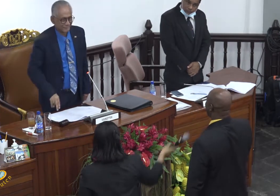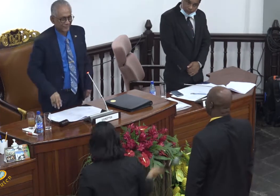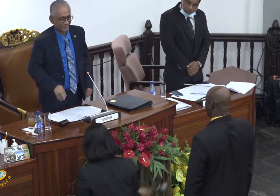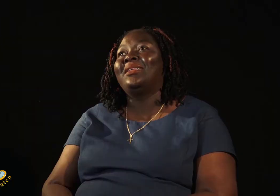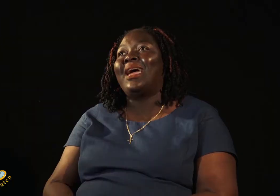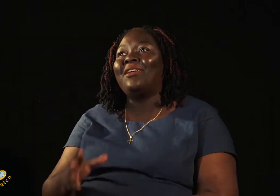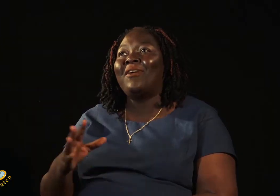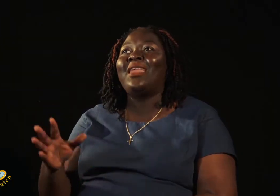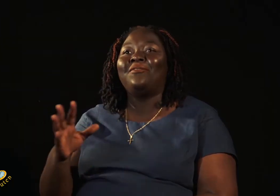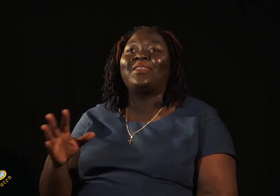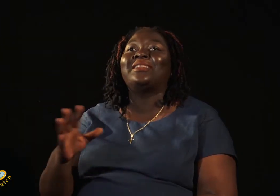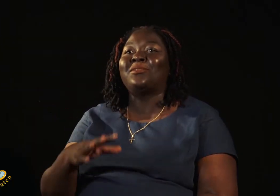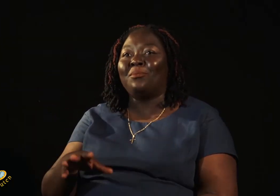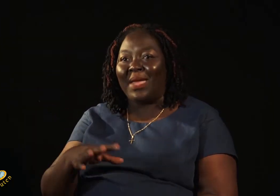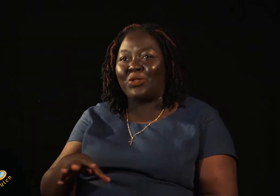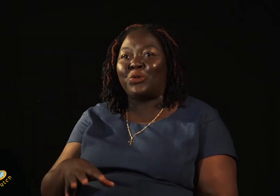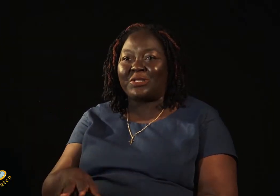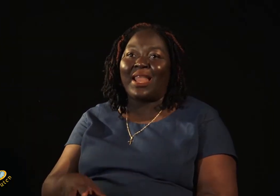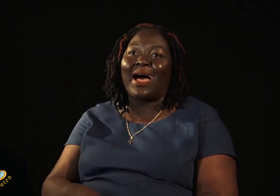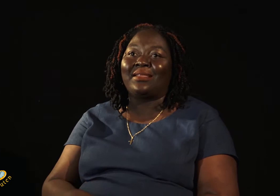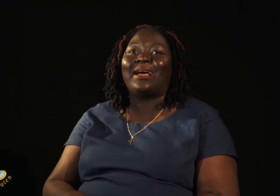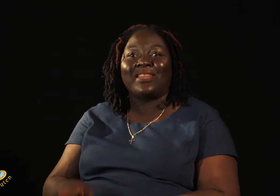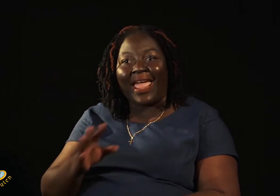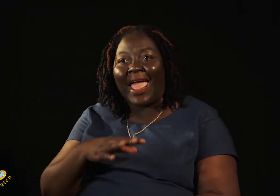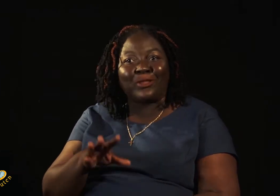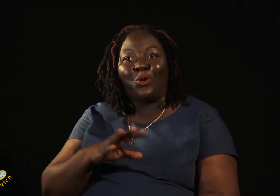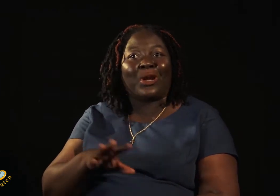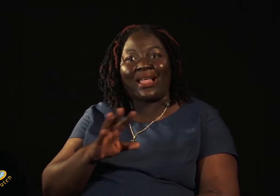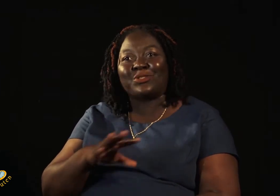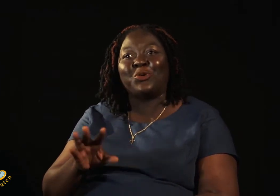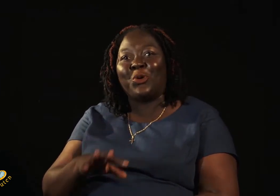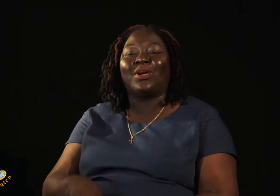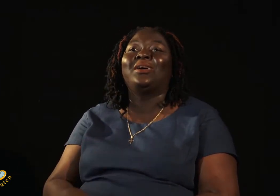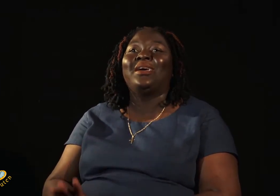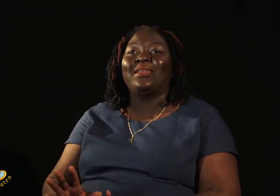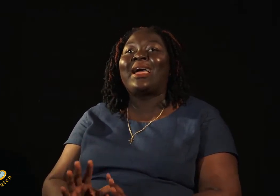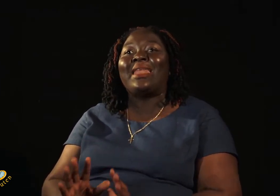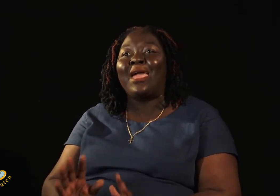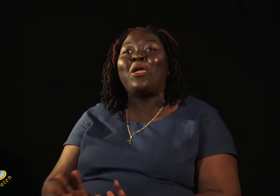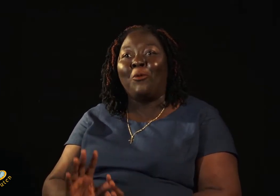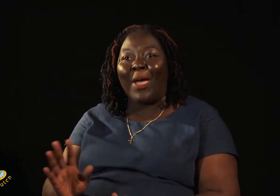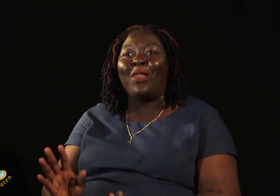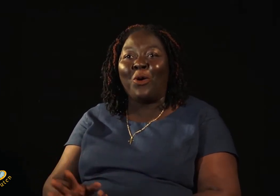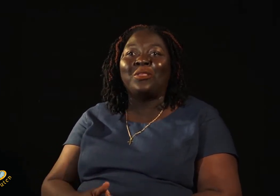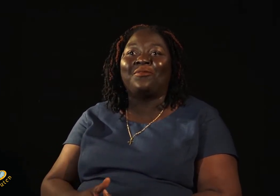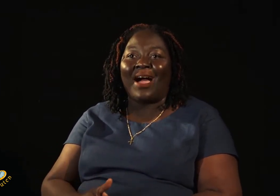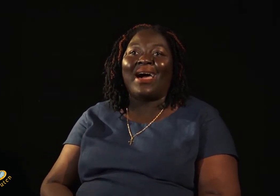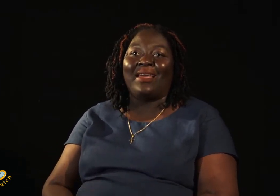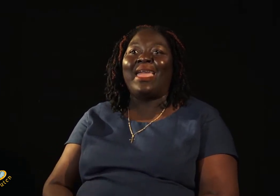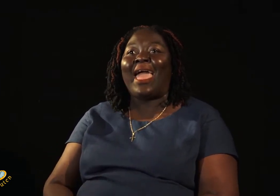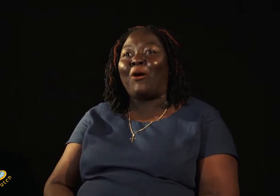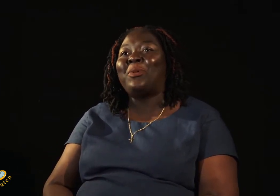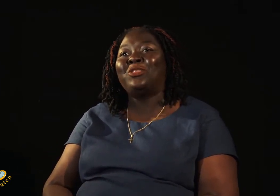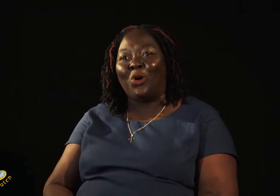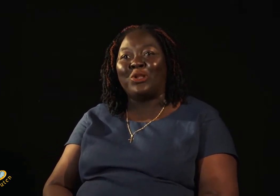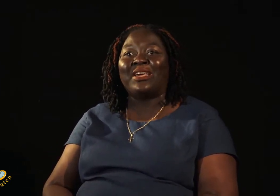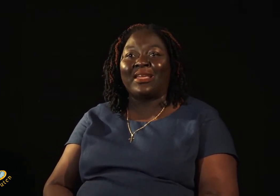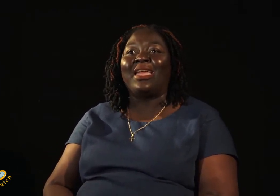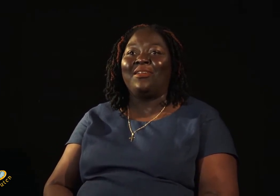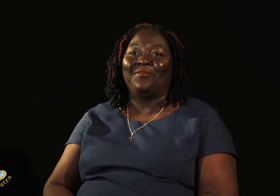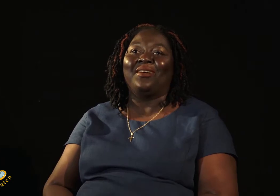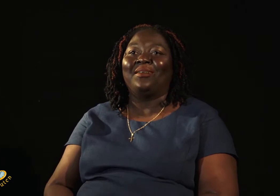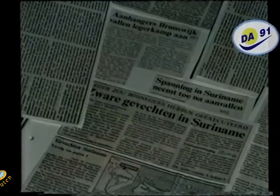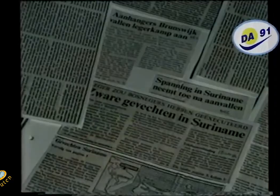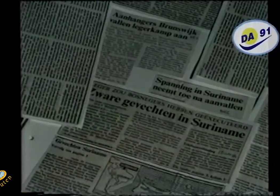bepaalde dingen, dan heeft hij liever dat je hem met rust laat. Als je echt door gaat zeuren, dan kan hij je wel uitvaren en je echt op je